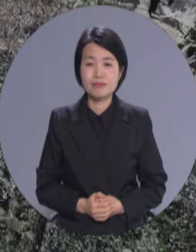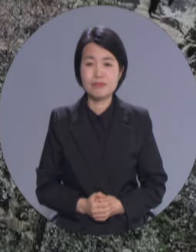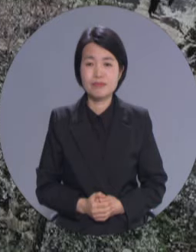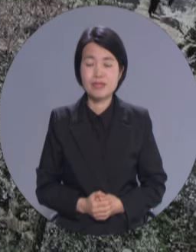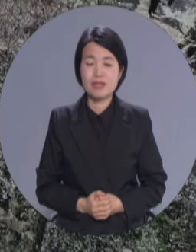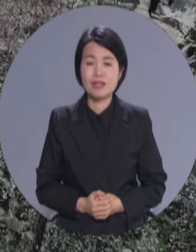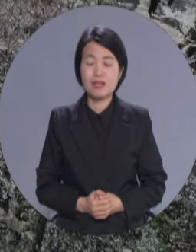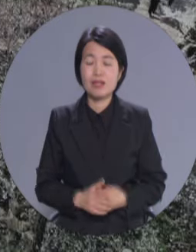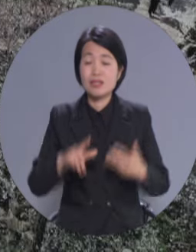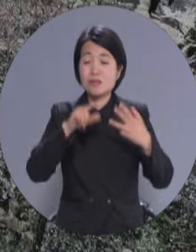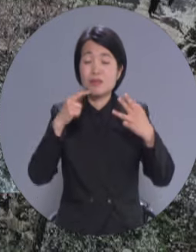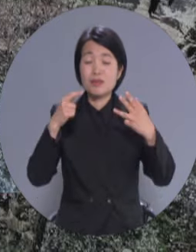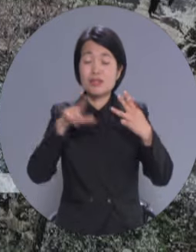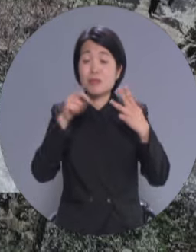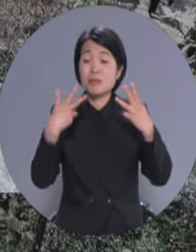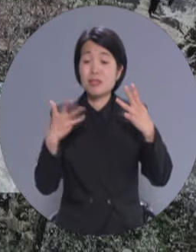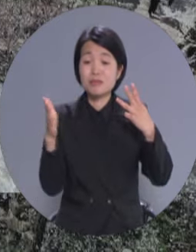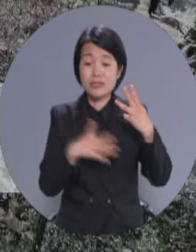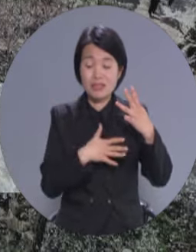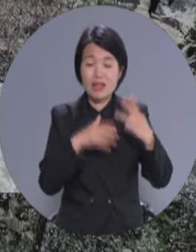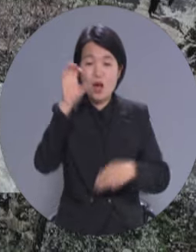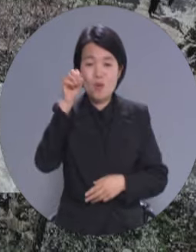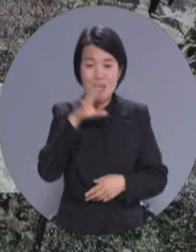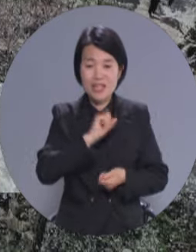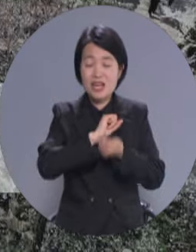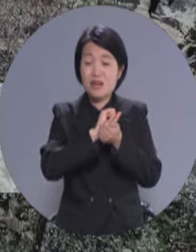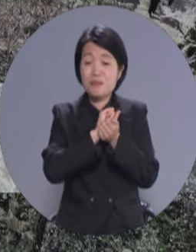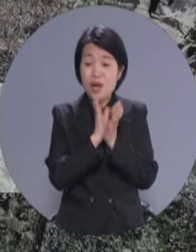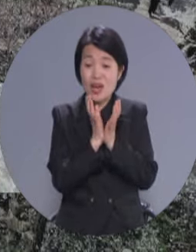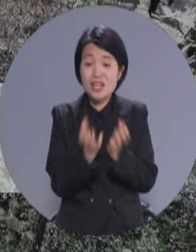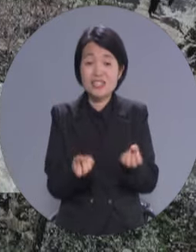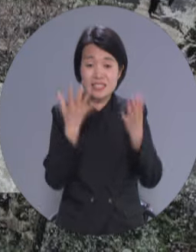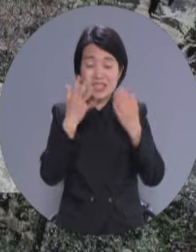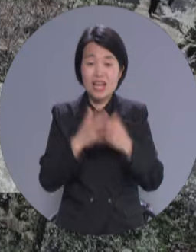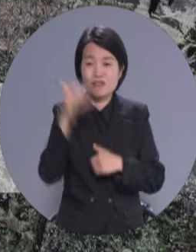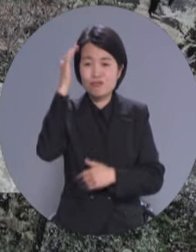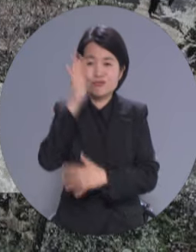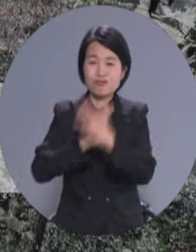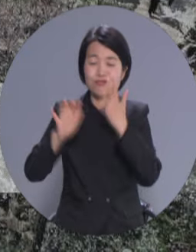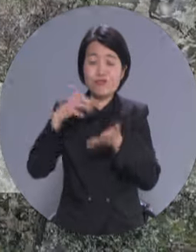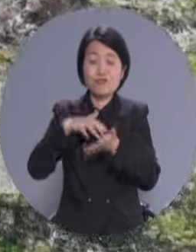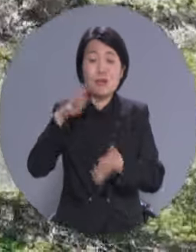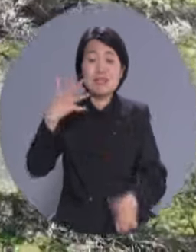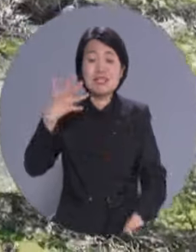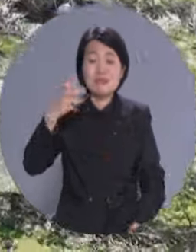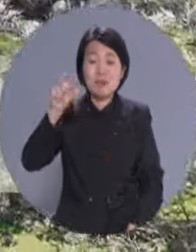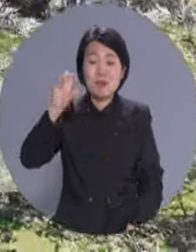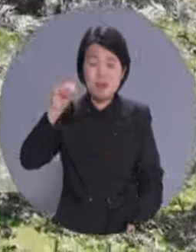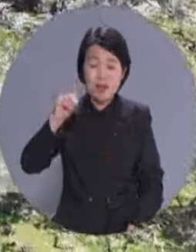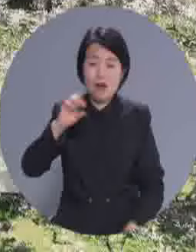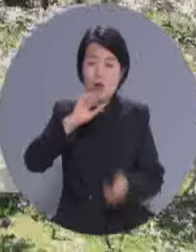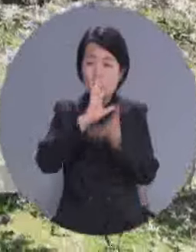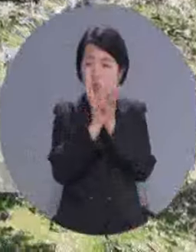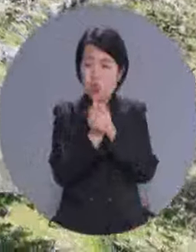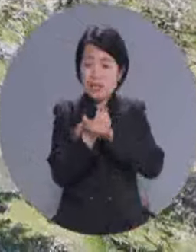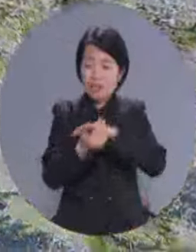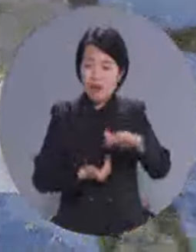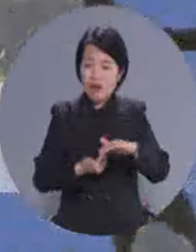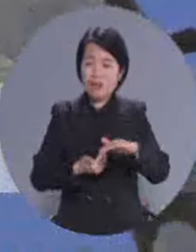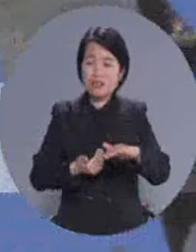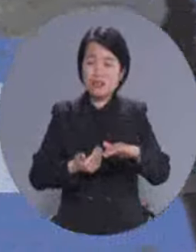지난 8일부터 열흘 동안 열렸던 올해 광양 매화 축제 누적 방문객은 85만 명 낙화 시기까지는 100만